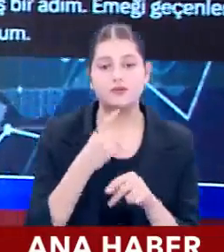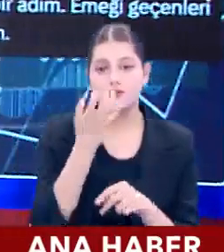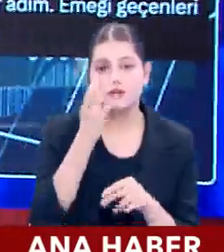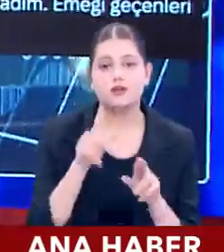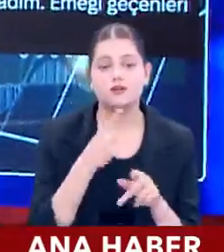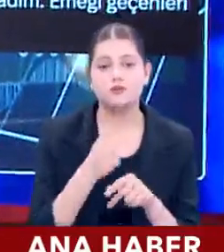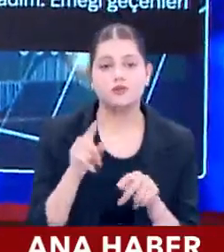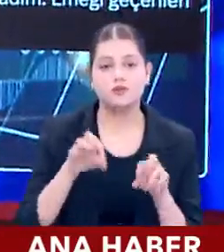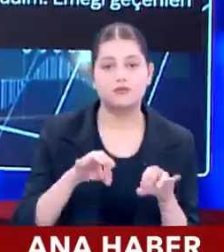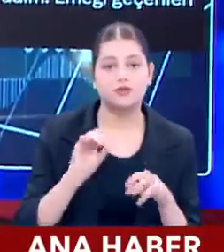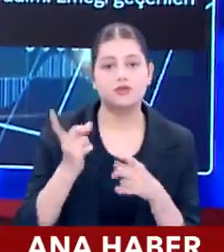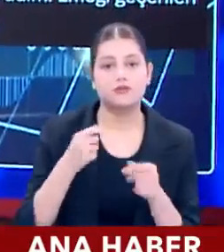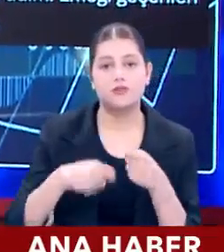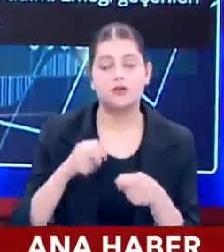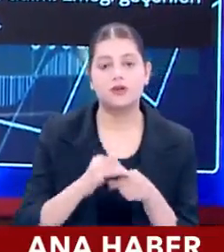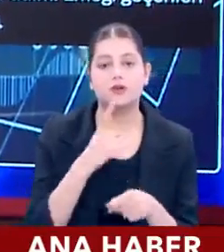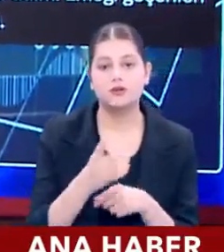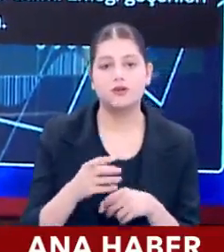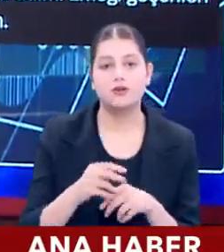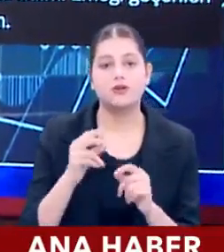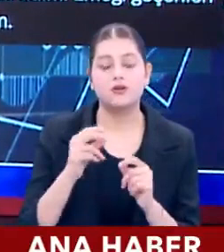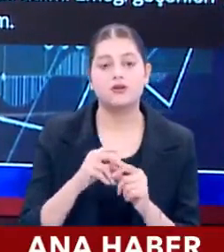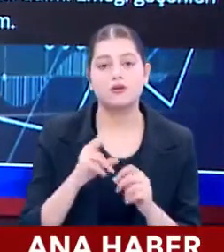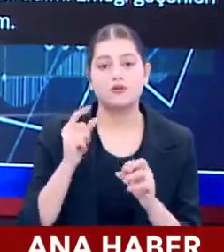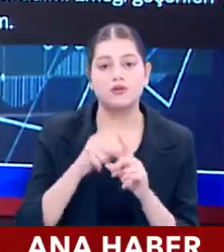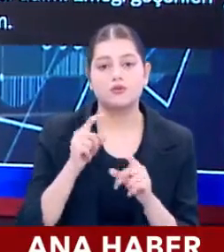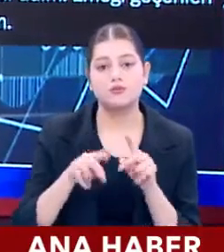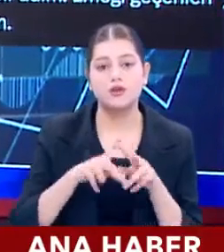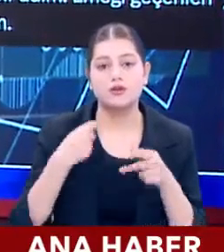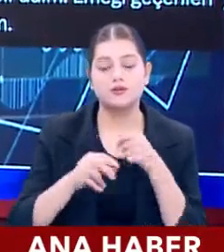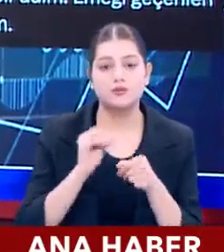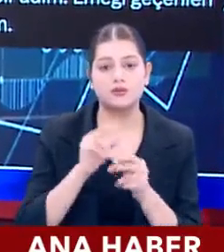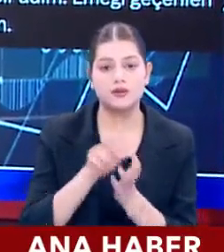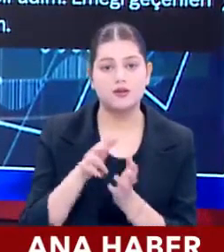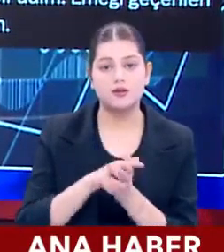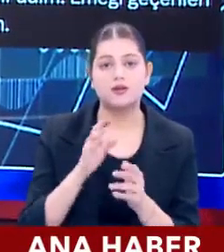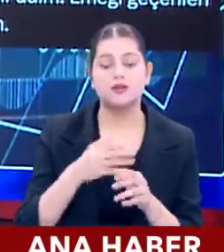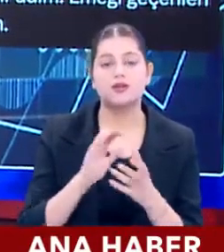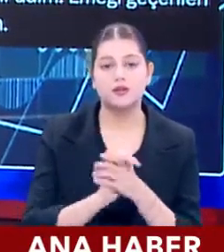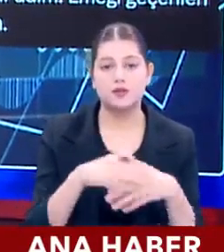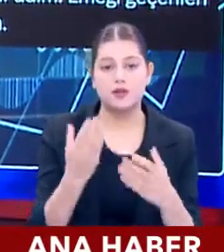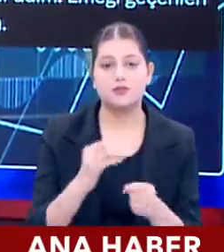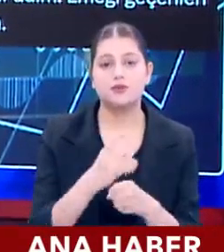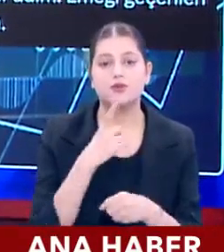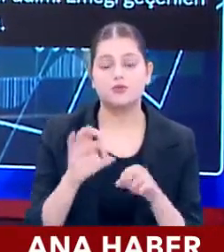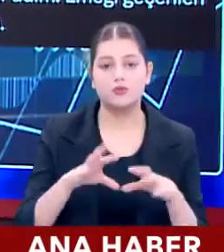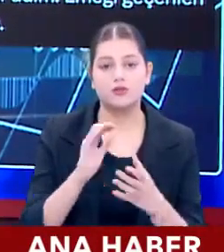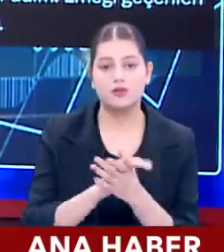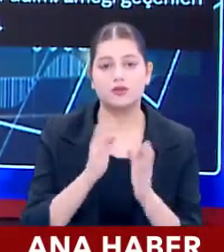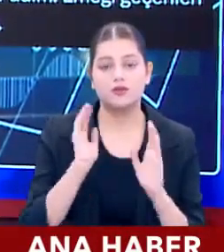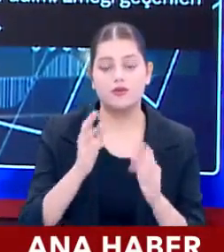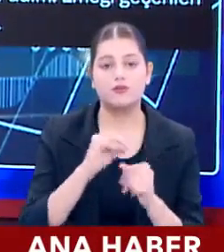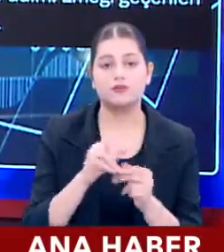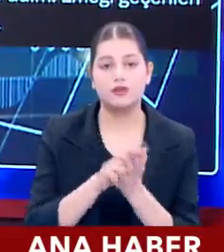beklediğimiz gibi Şimdi sıra bankalarda Özgür Demirtaş diyor ki Merkez Bankası'nın kararından ötürü Tebrik ederim bu kararların